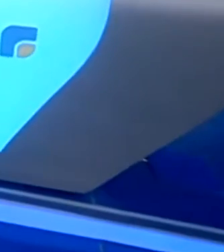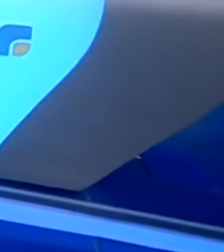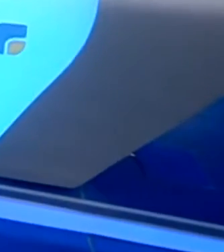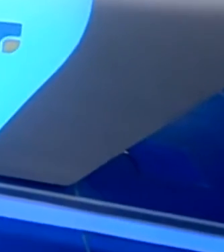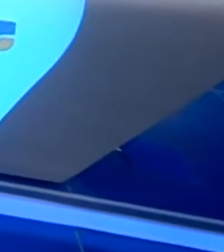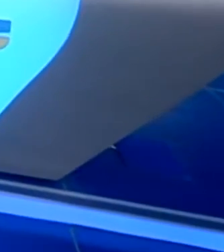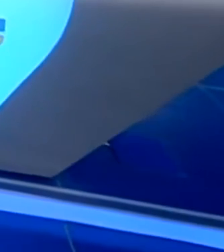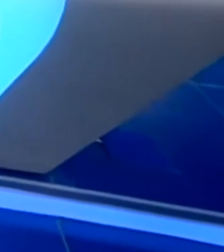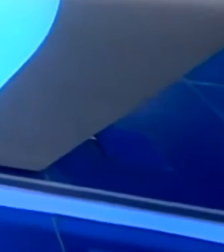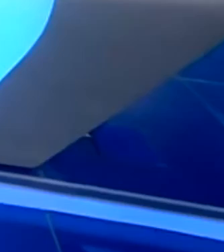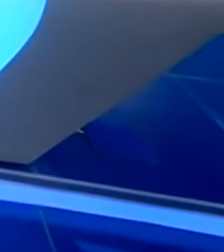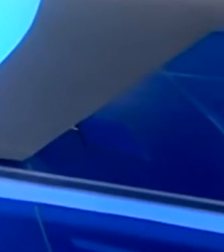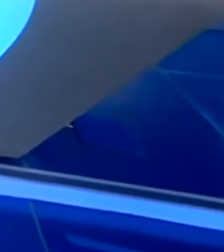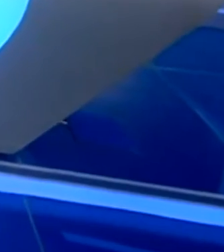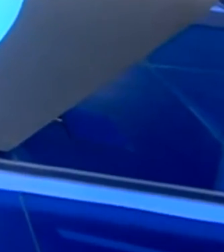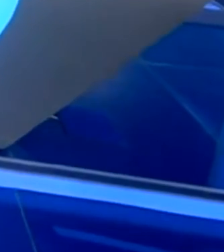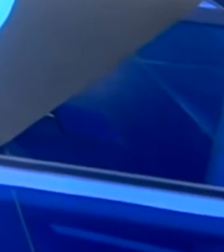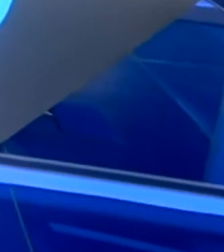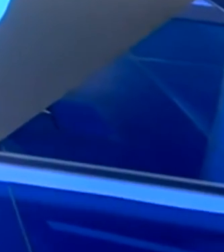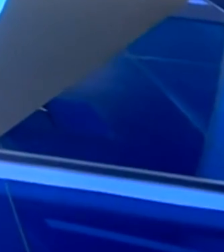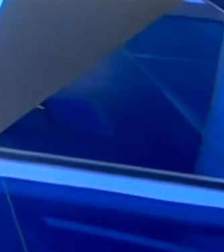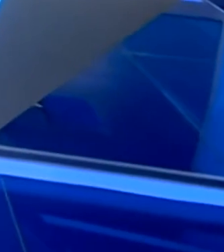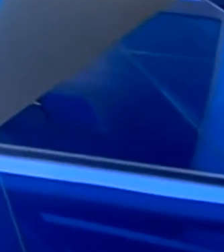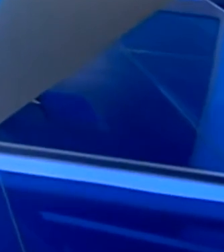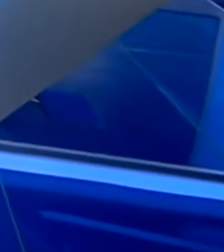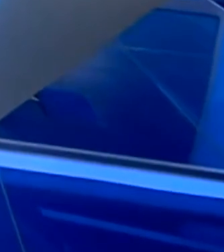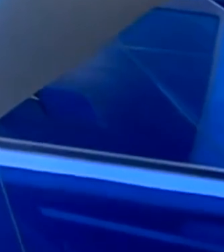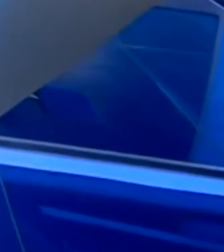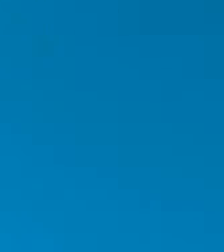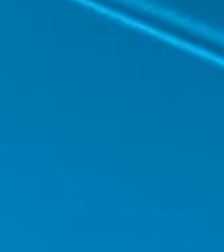Кешәр хөрмәтле көрермен, Ұлт арнаның тікелей эфирінде ақпарат.